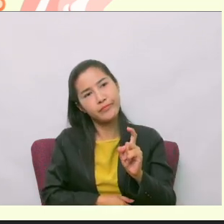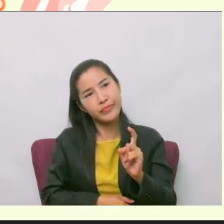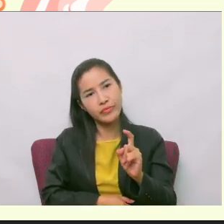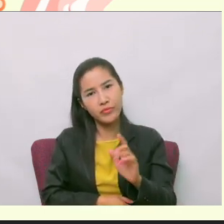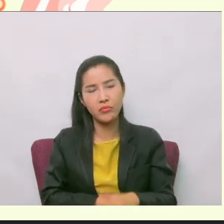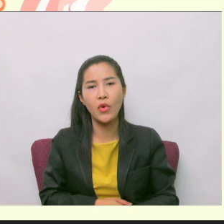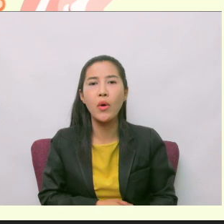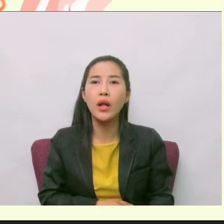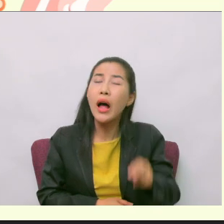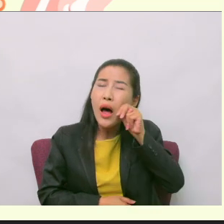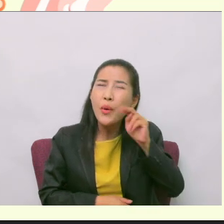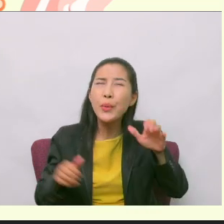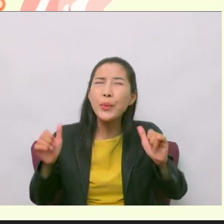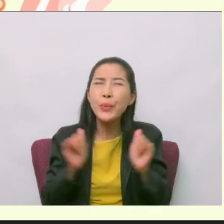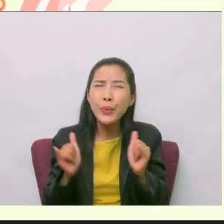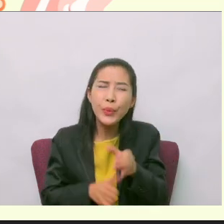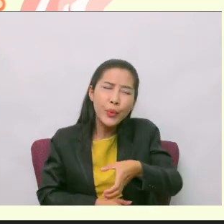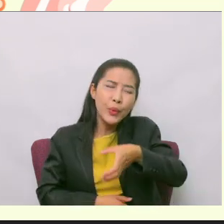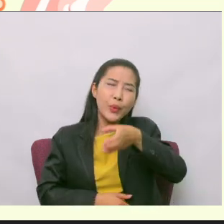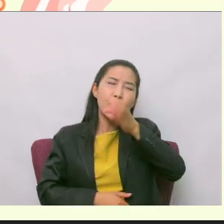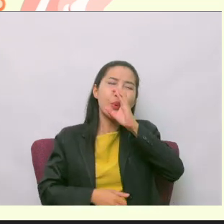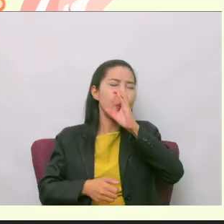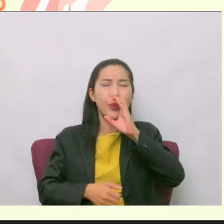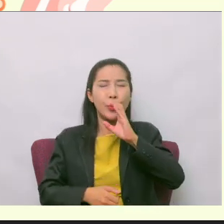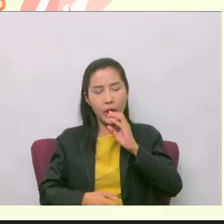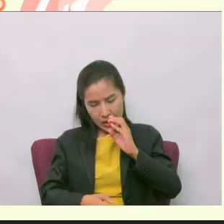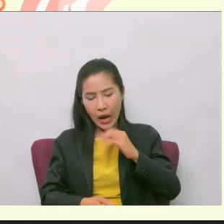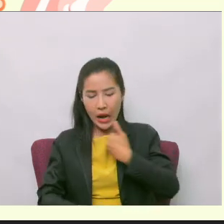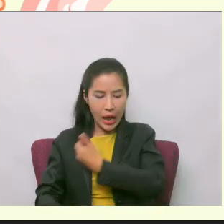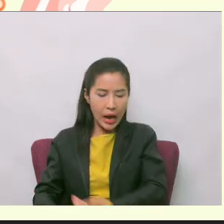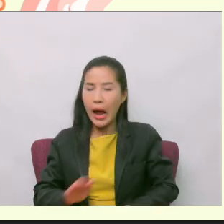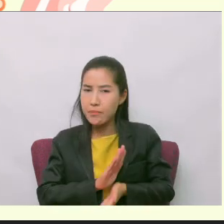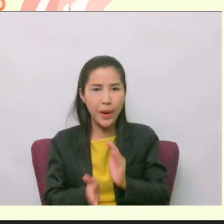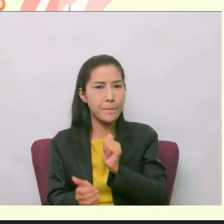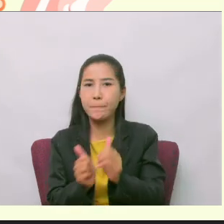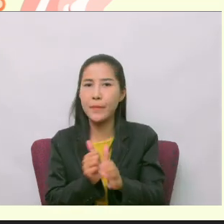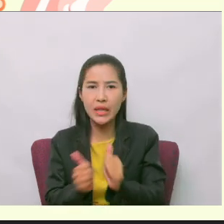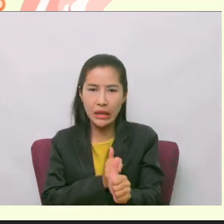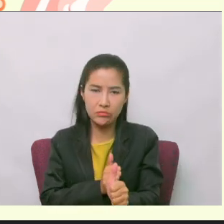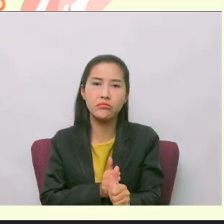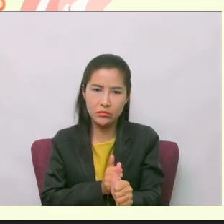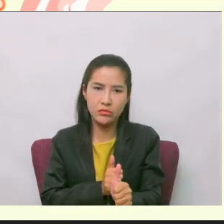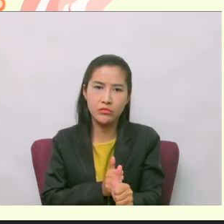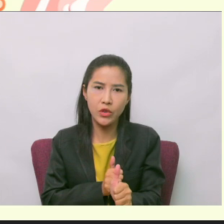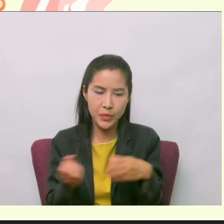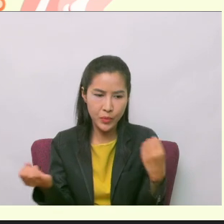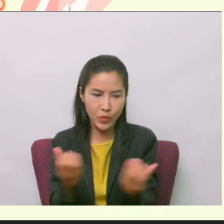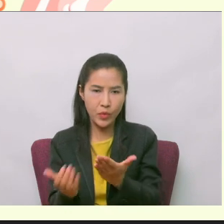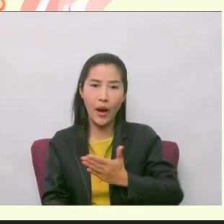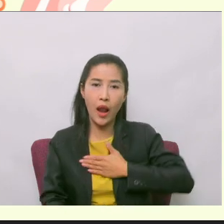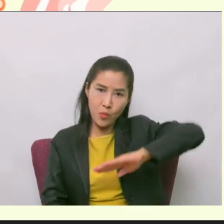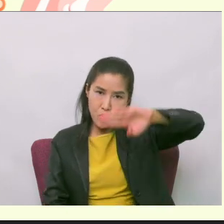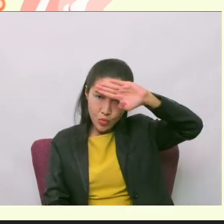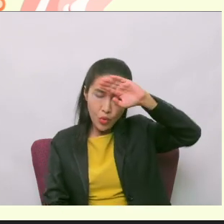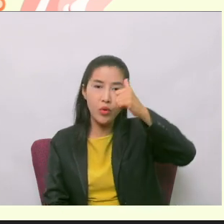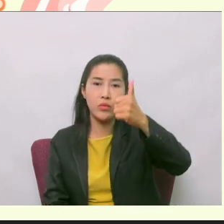ทันเกิดการกระทบร้อนกระทบเย็นแล้วทำให้เราไม่สบายได้นะคะเพราะฉะนั้นอันนี้เราก็ต้องรู้เหมือนกันเน